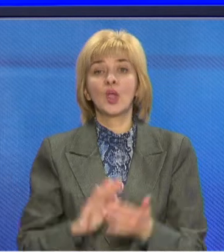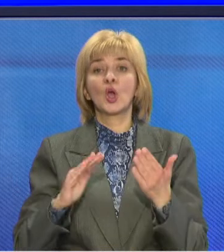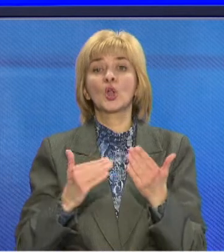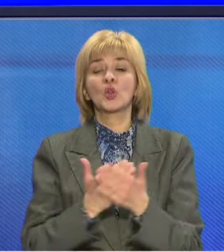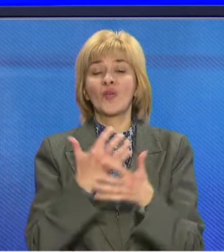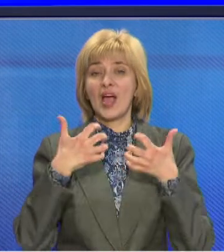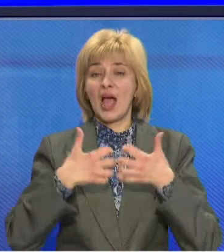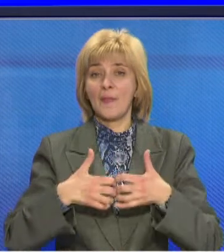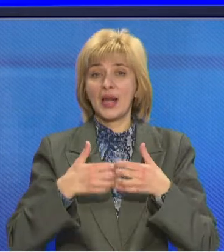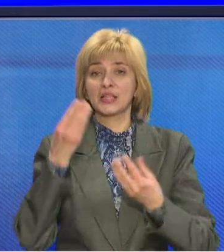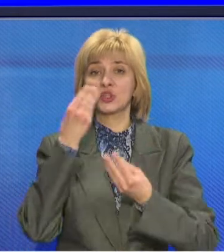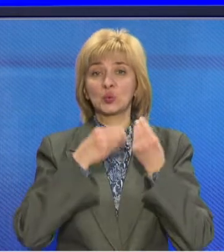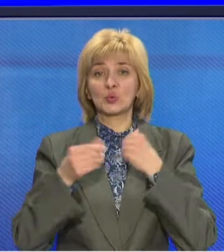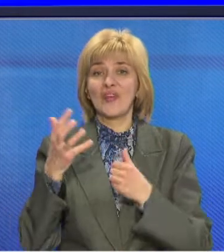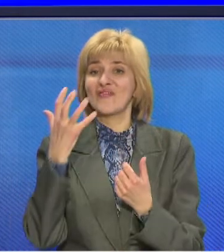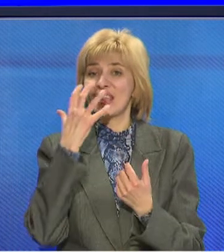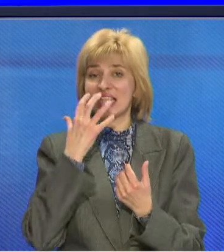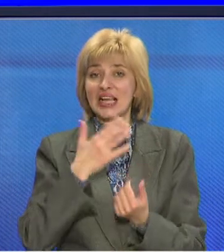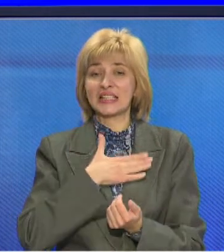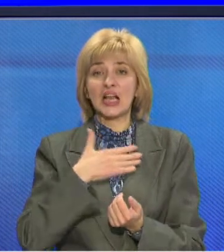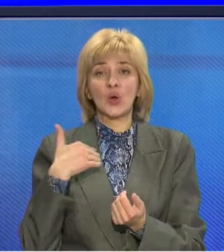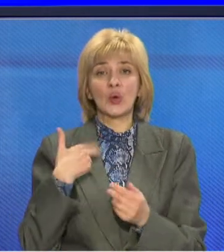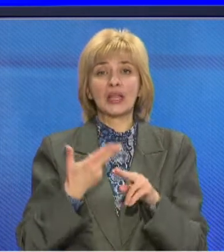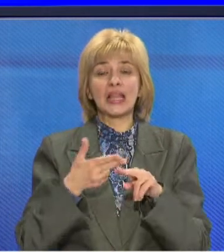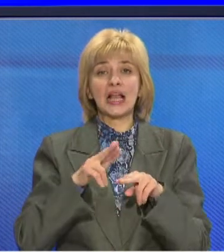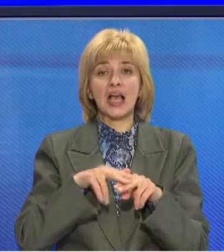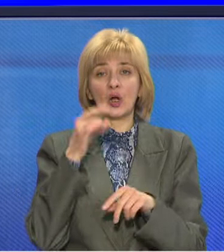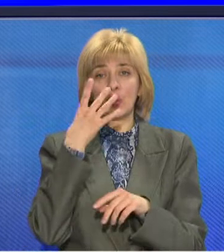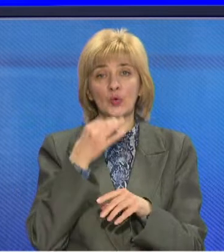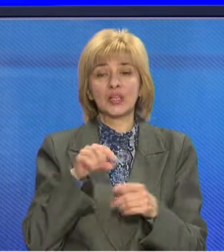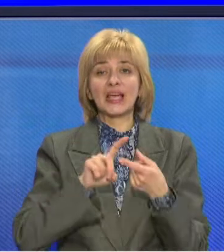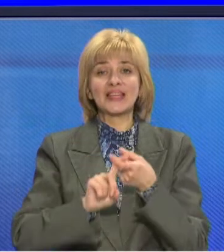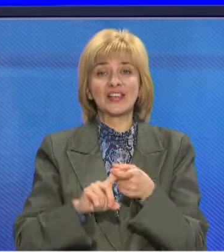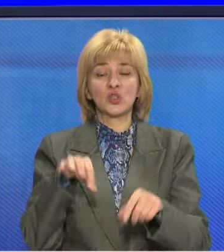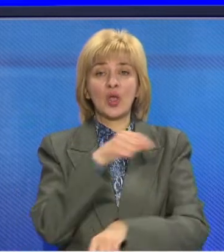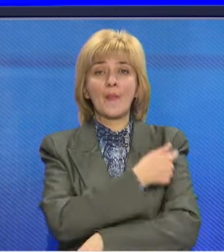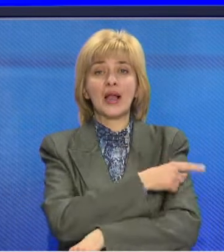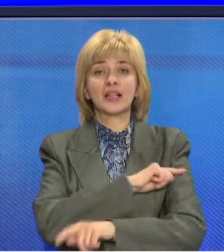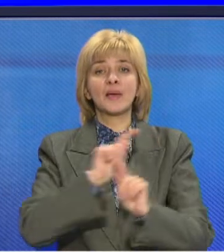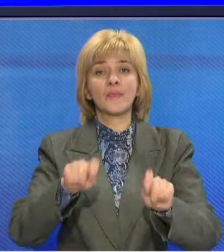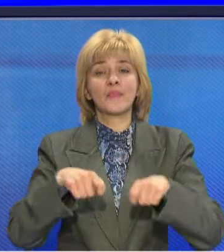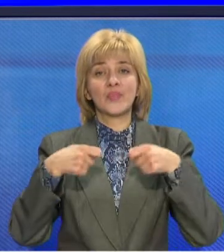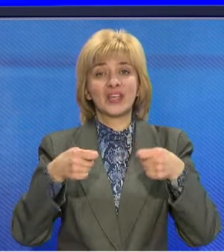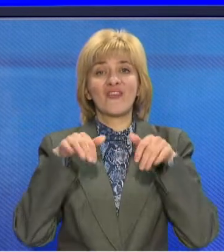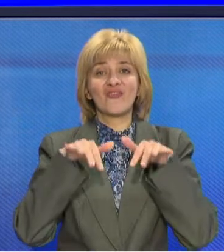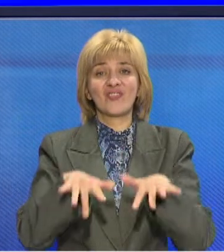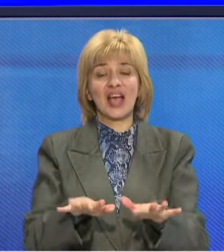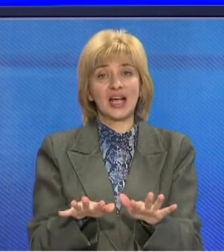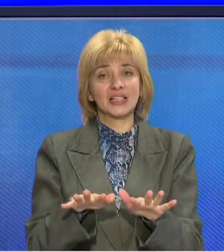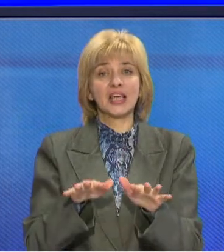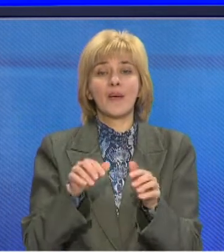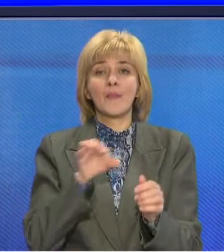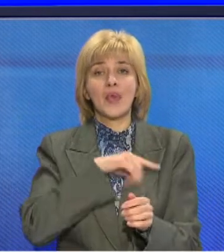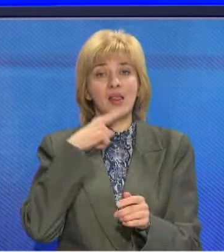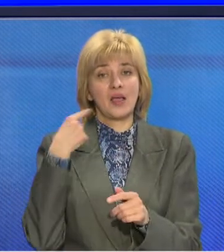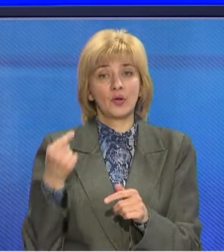Новый аппарат штучной вентиляции легких для Гродненской областной инфекционной больницы набыты и передадены у рамках акции «Белая Русь медикам». Таким